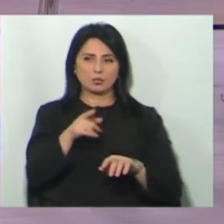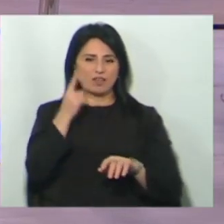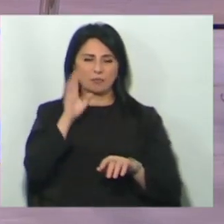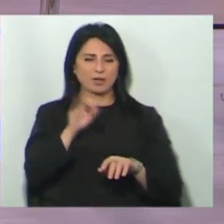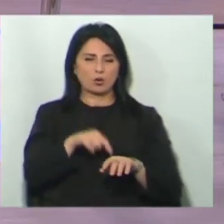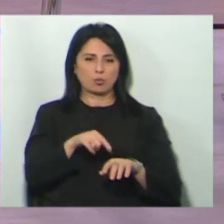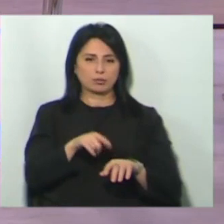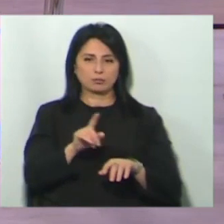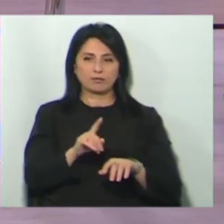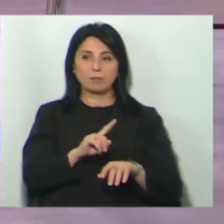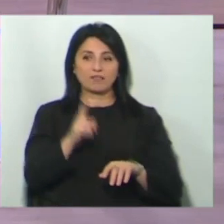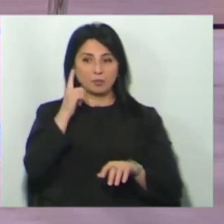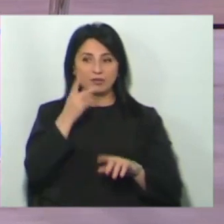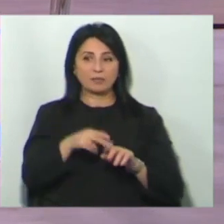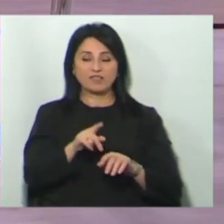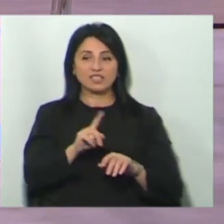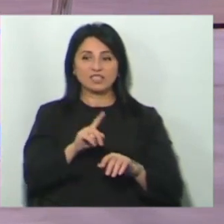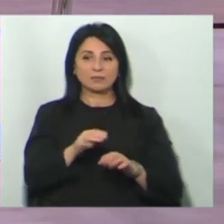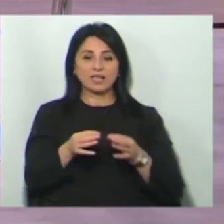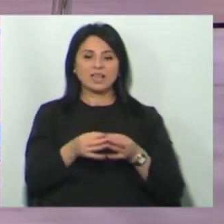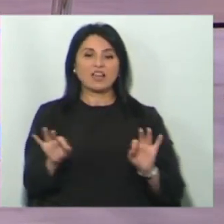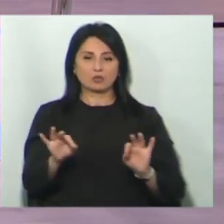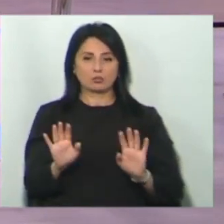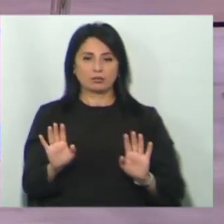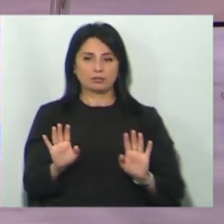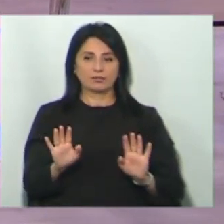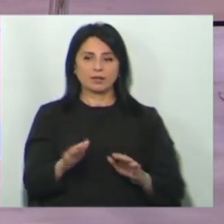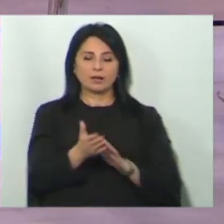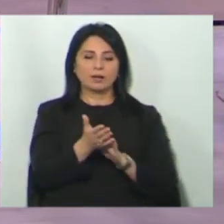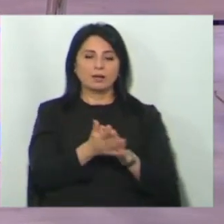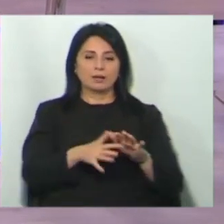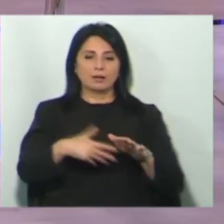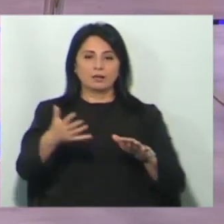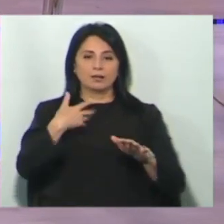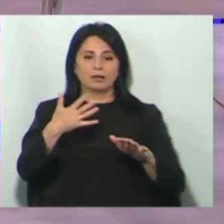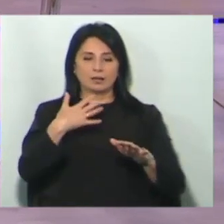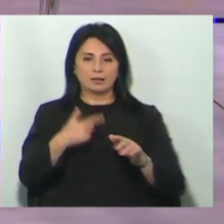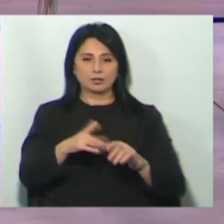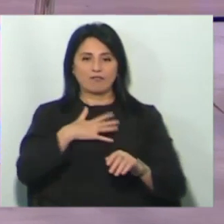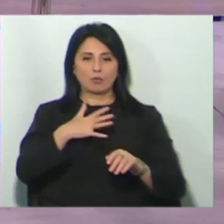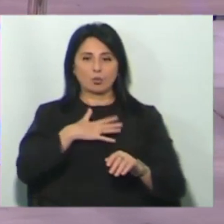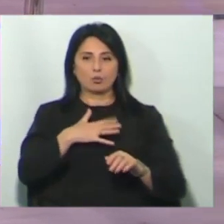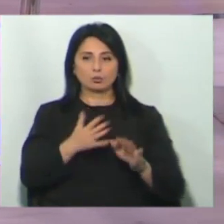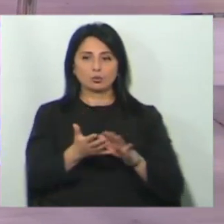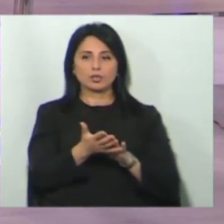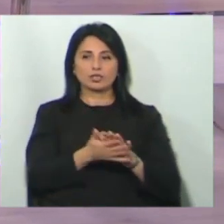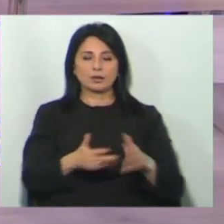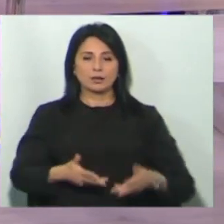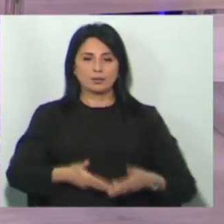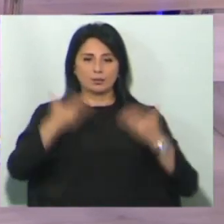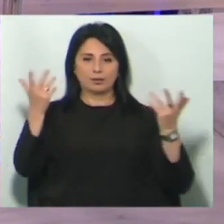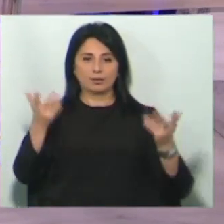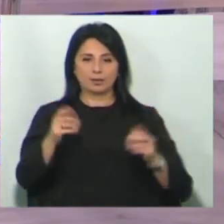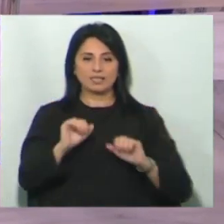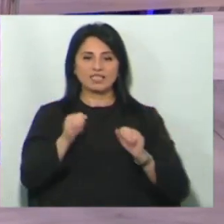არ ვფიქრობთ, მაგრამ ვფიქრობთ იმაზე, რომ თავისუფალია, ტერფი სუნთქავს და არამარტო სუნთქავს,